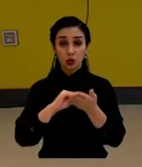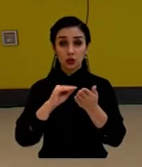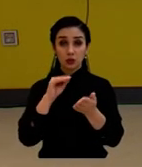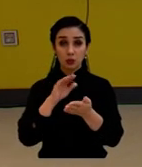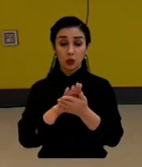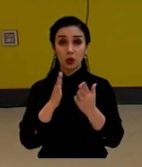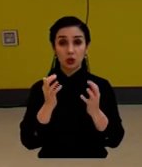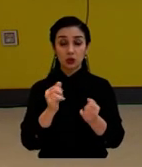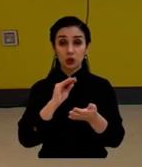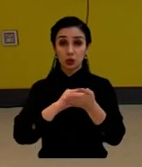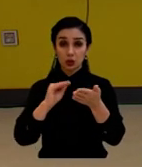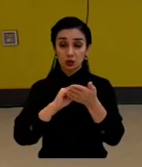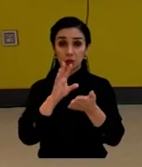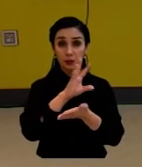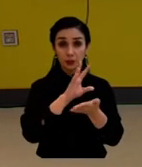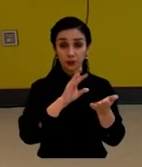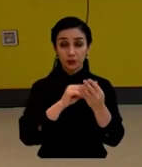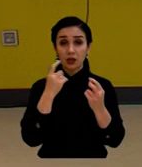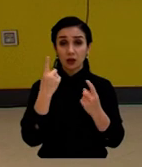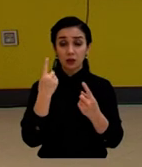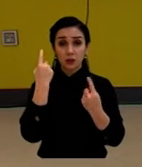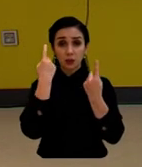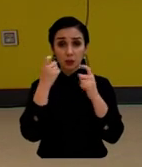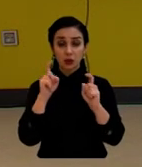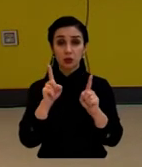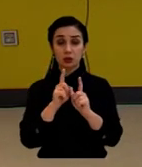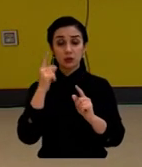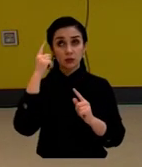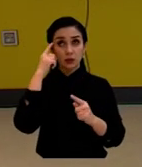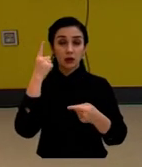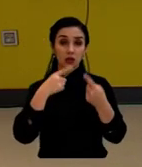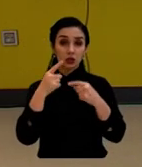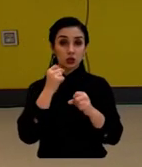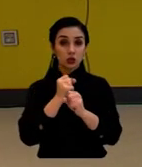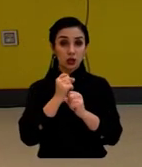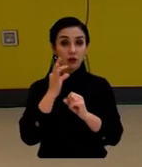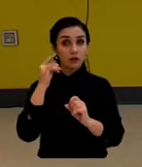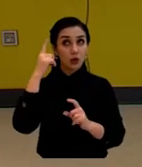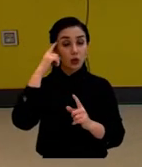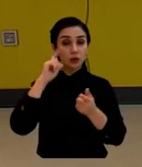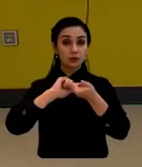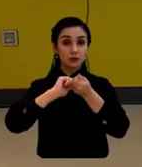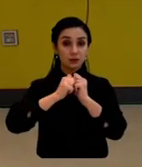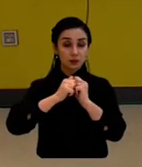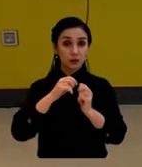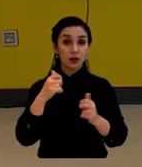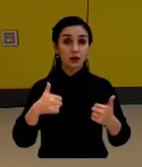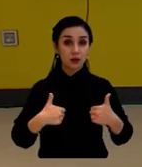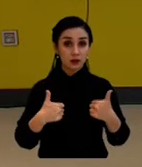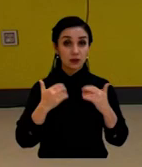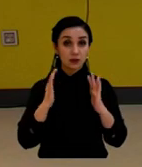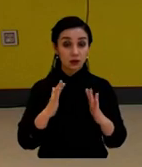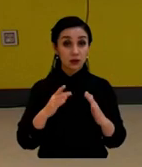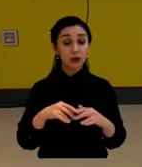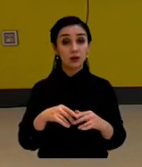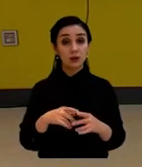olish. Yozayotganimizda biz har bir ma'lumotni miyada qayta ishlaymiz va xotiramizga chuqurroq o'rnashib